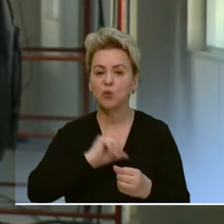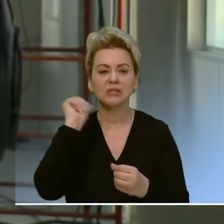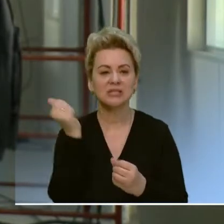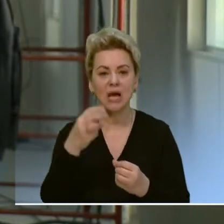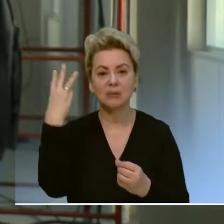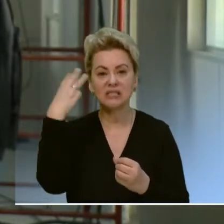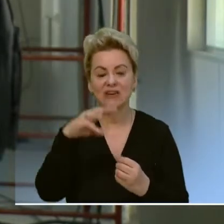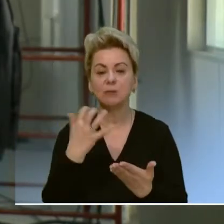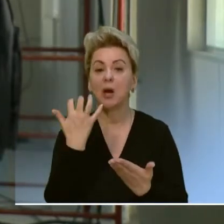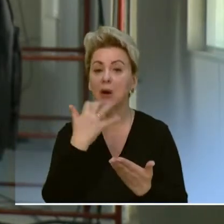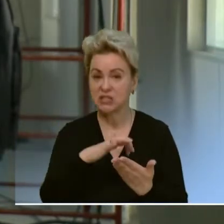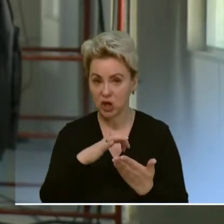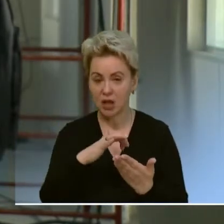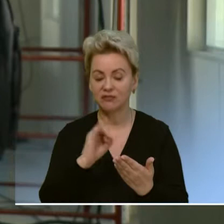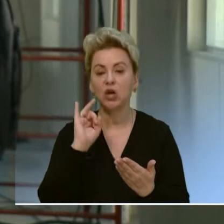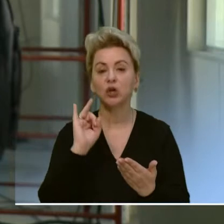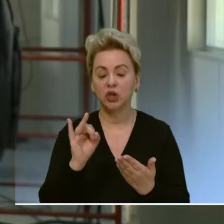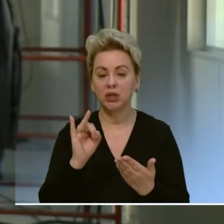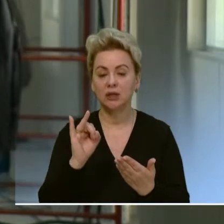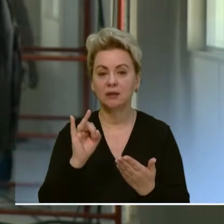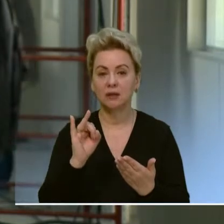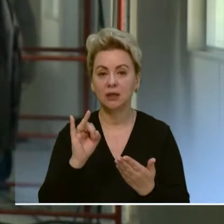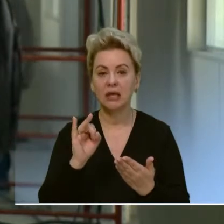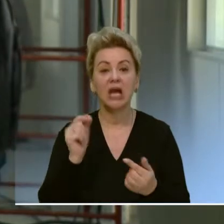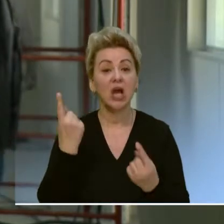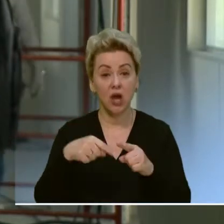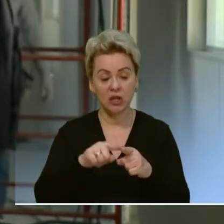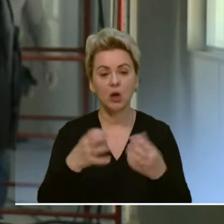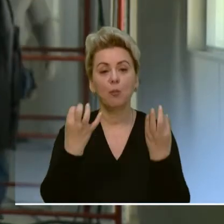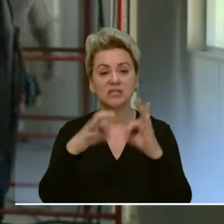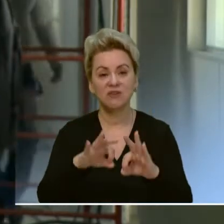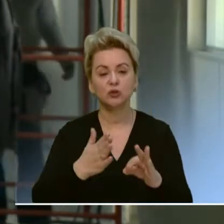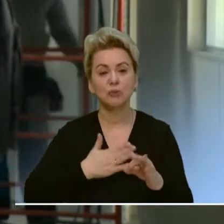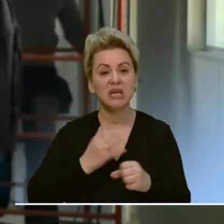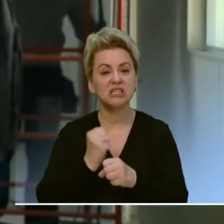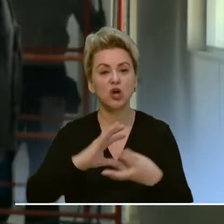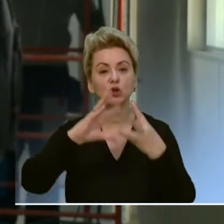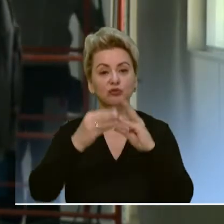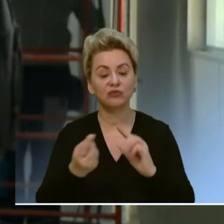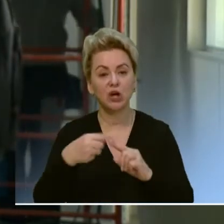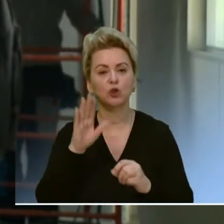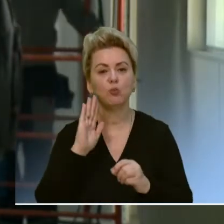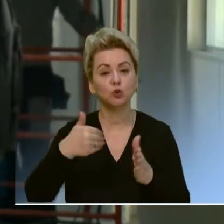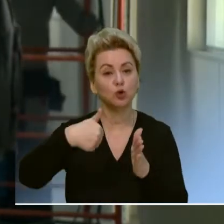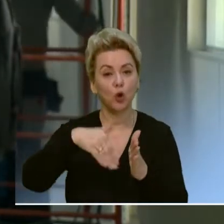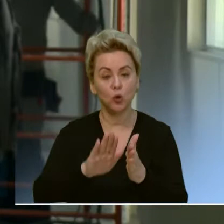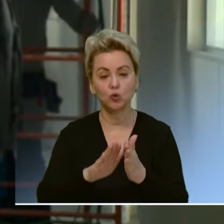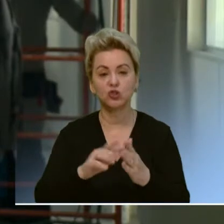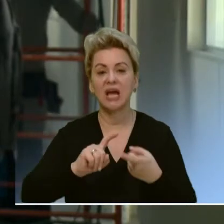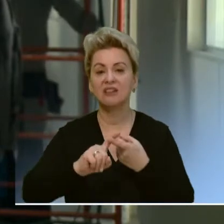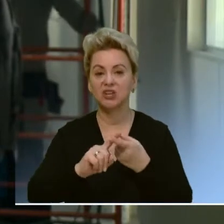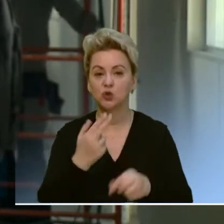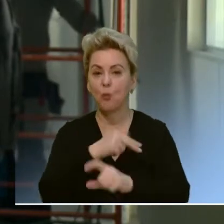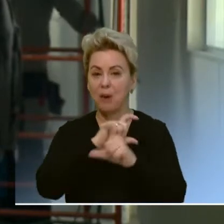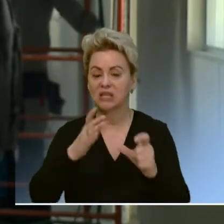самых современных материалов. И именно это позволяет мне сделать вывод, что это будет, наверное, лучшая инфекционная